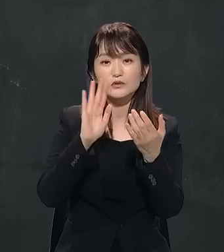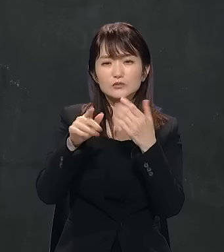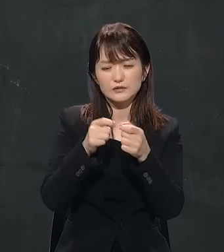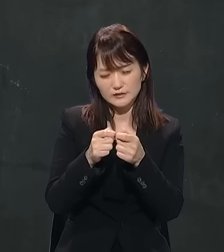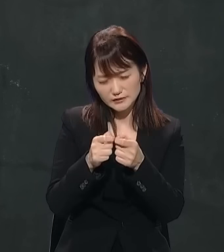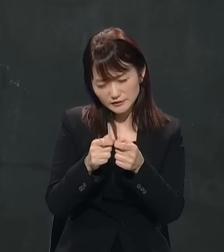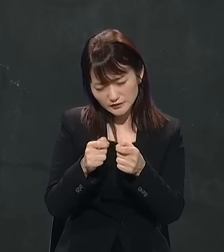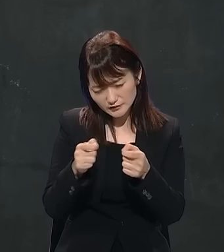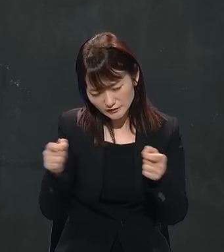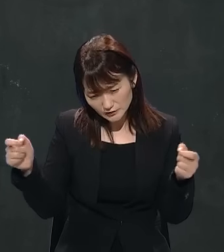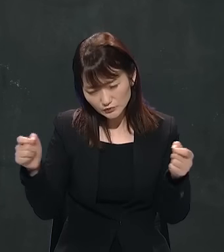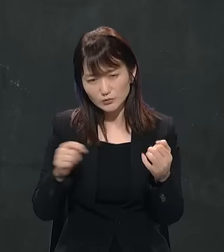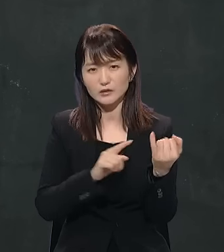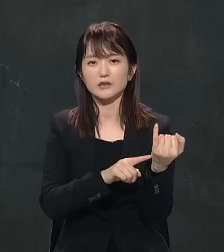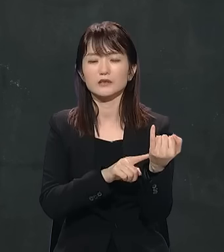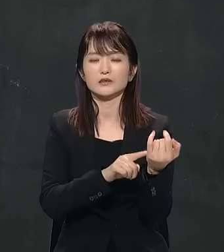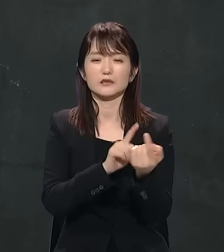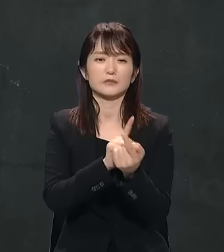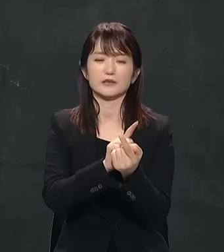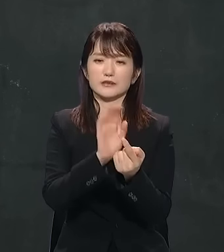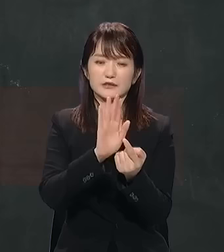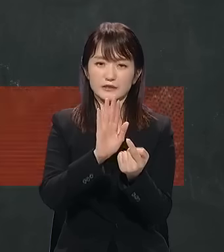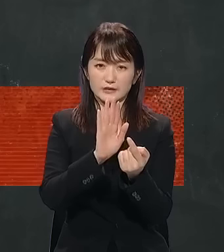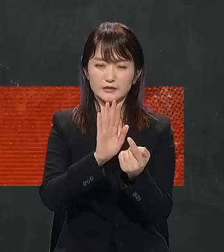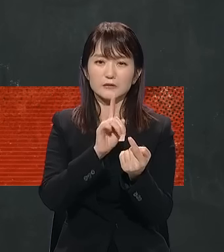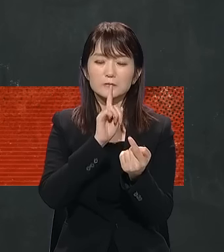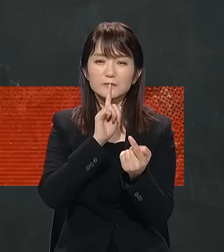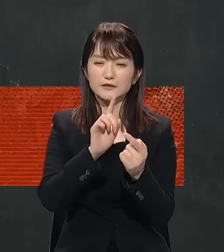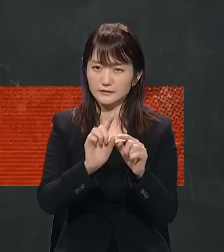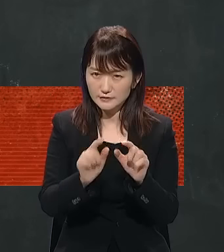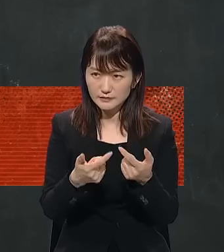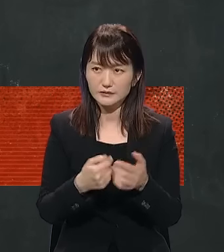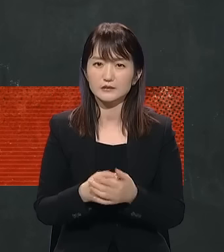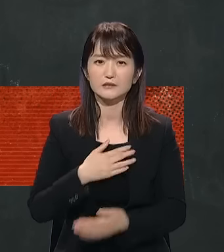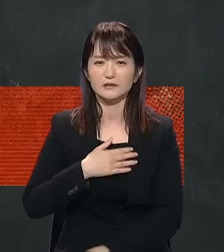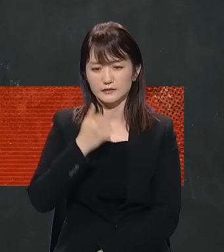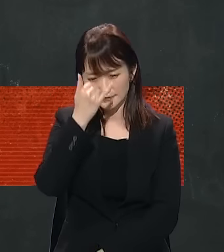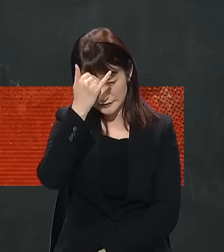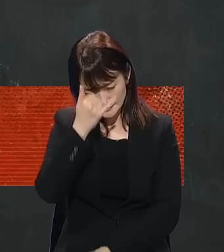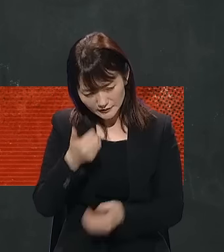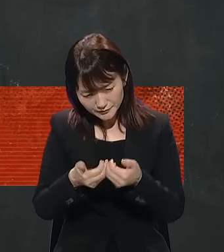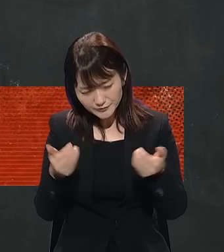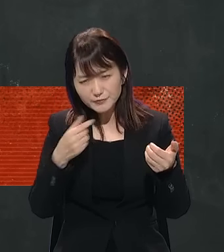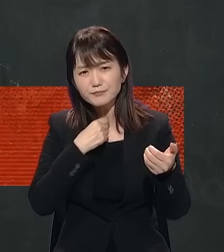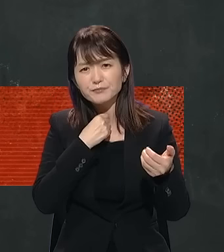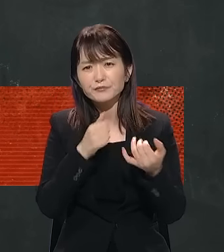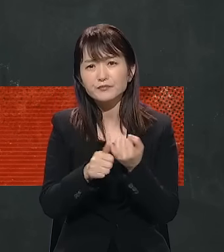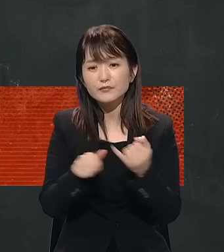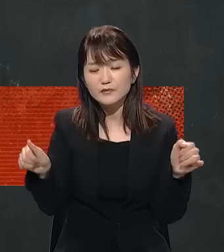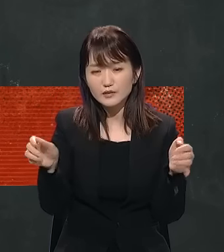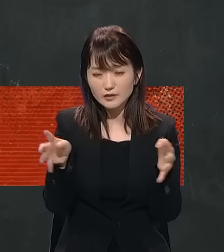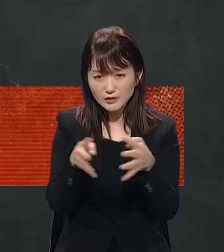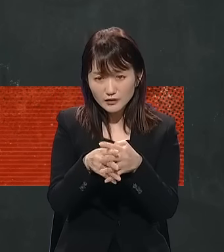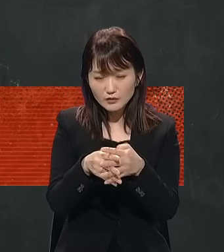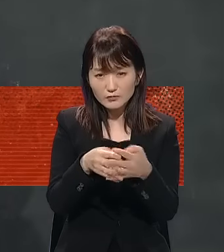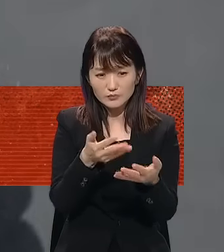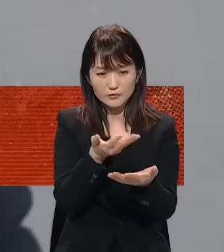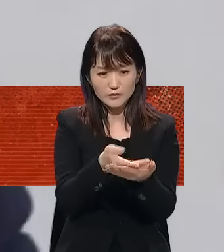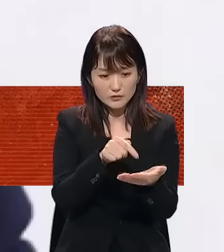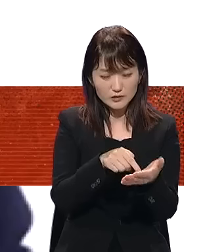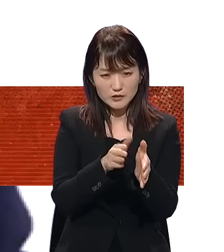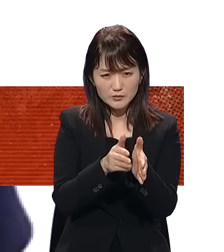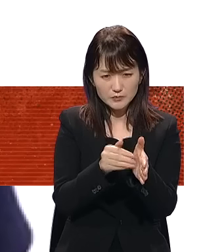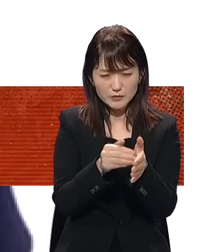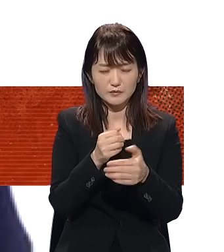이성을 만나지 않았다고는 말 안 하겠다 밝혔습니다. 그러면서 나는 예의 있게 헤어지고 싶었다. 이혼 협의서에 약속한 비밀 엄수